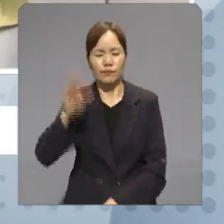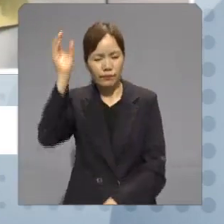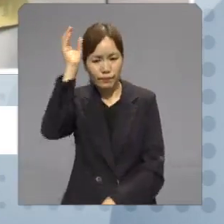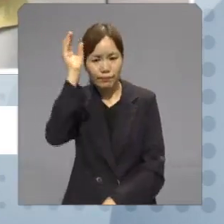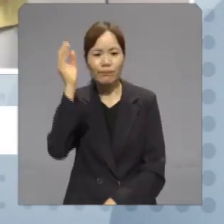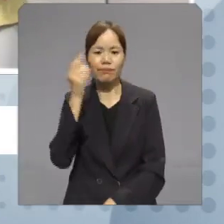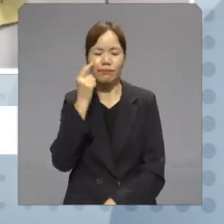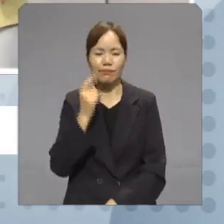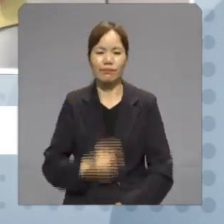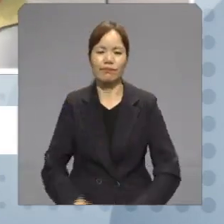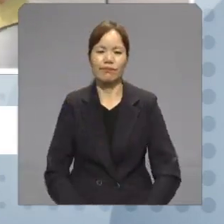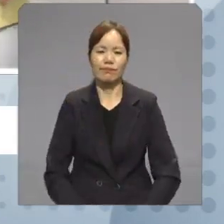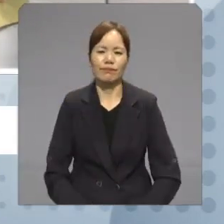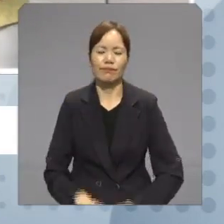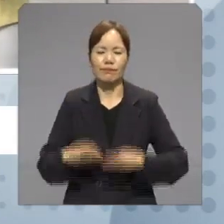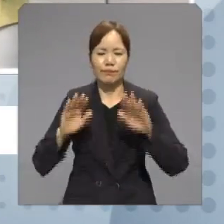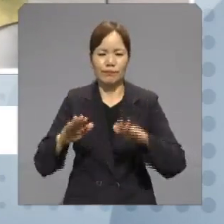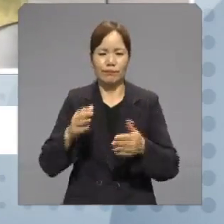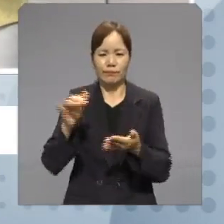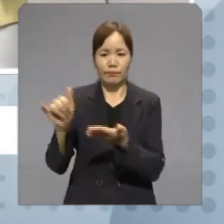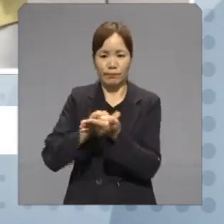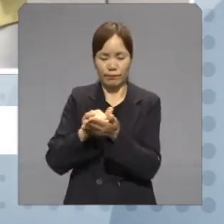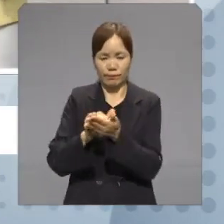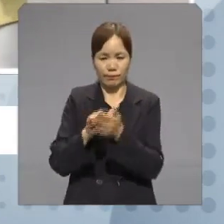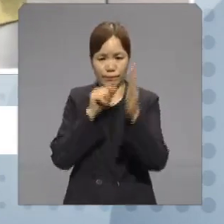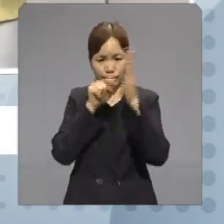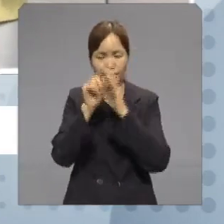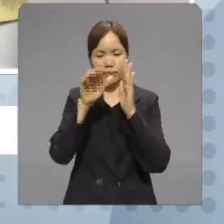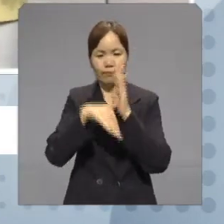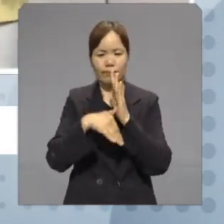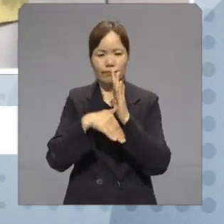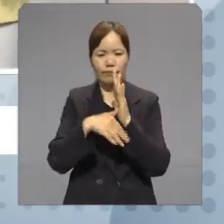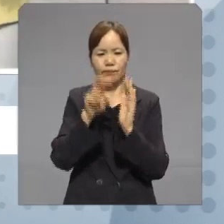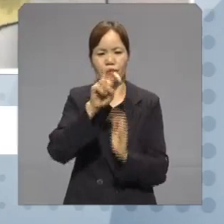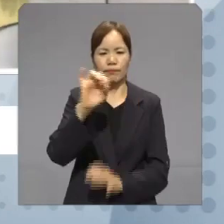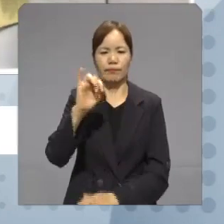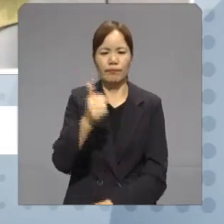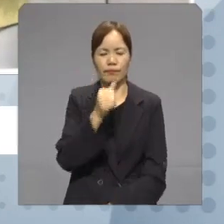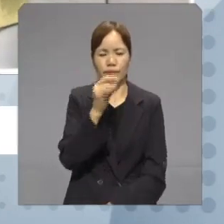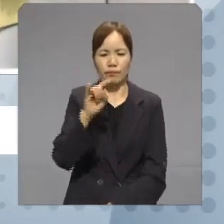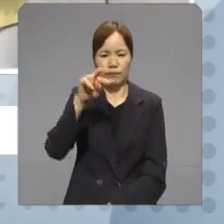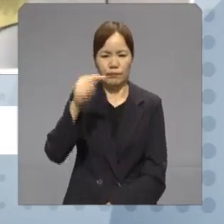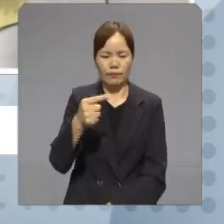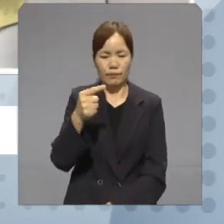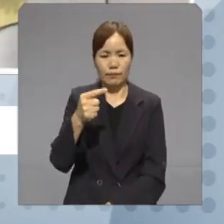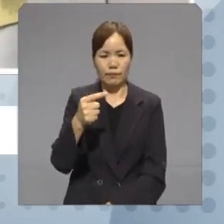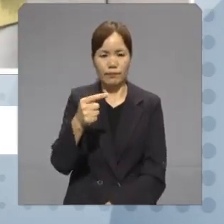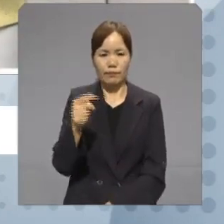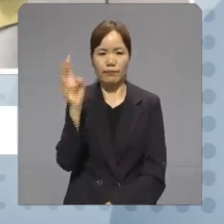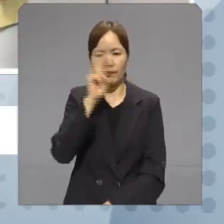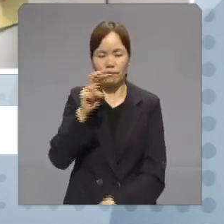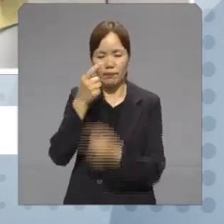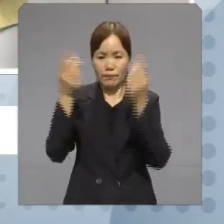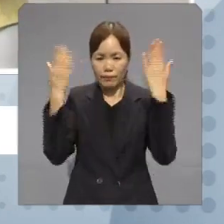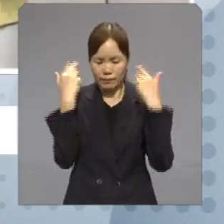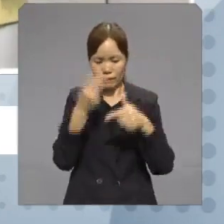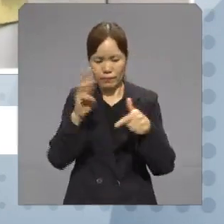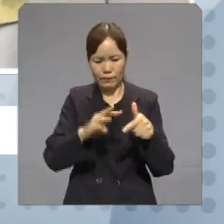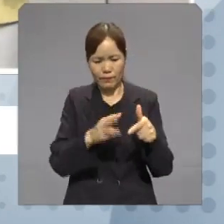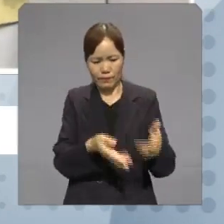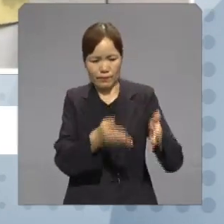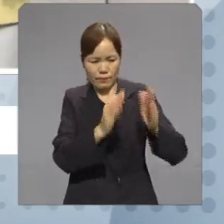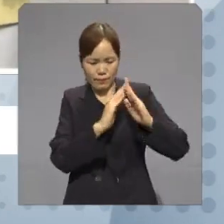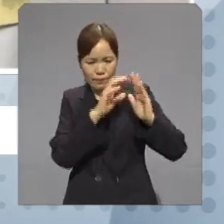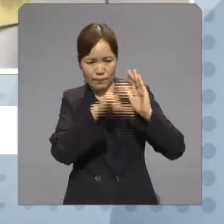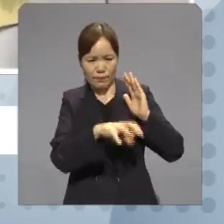해 보겠습니다 자 그리고이어서 뉴욕 방문에서는 미국 매네스 음대 캠퍼스 인천 설립을 위한 활동 또 세계 한인